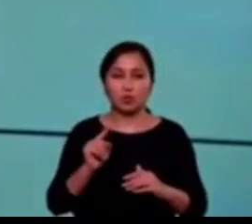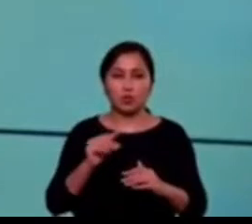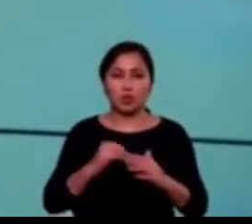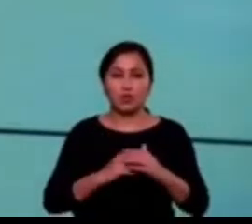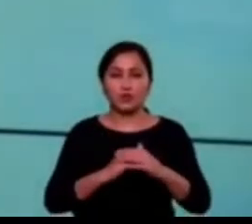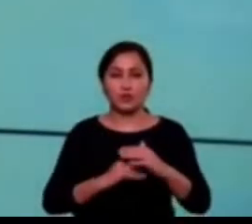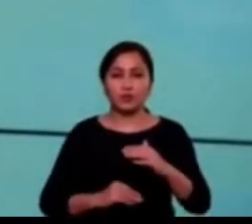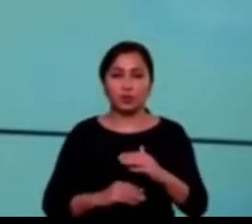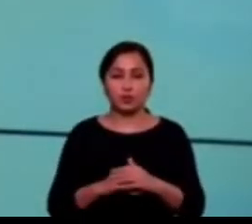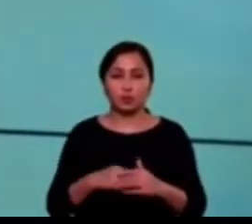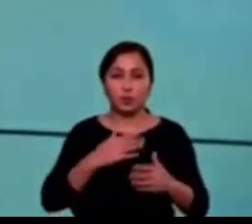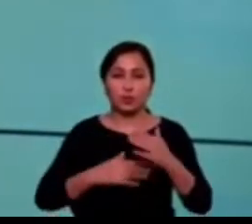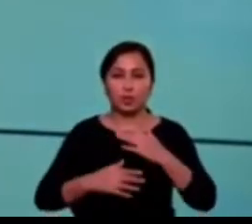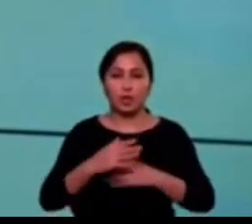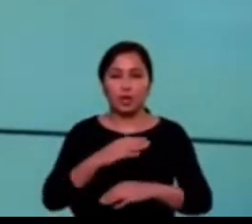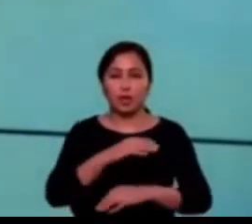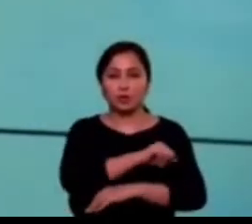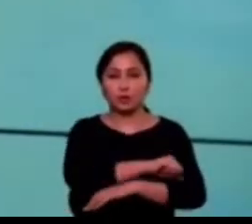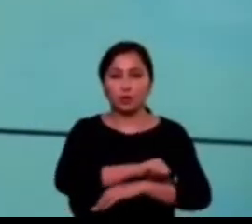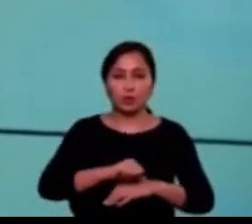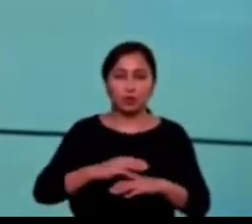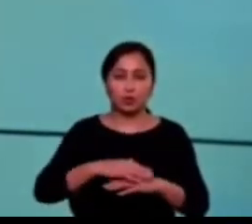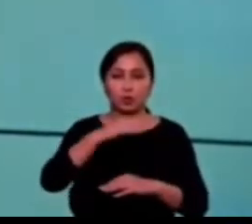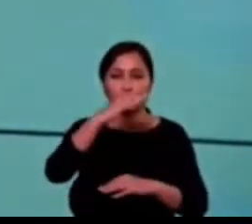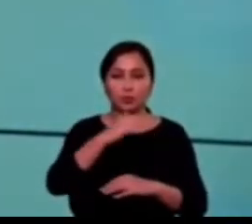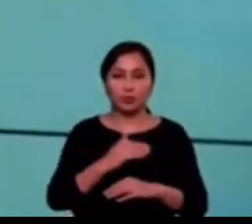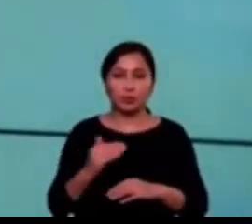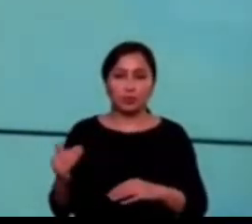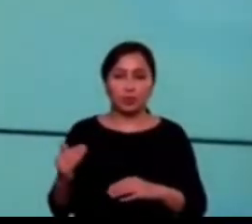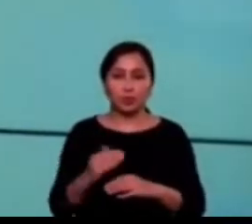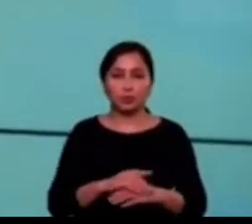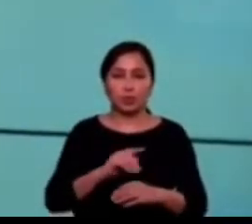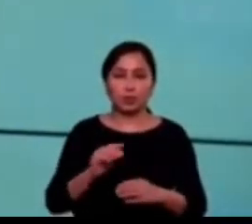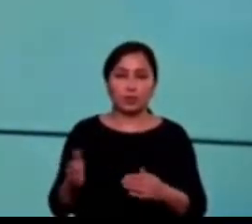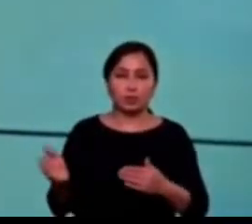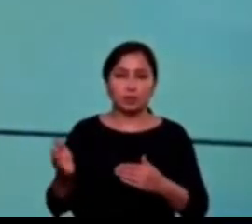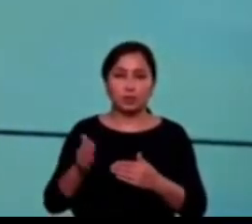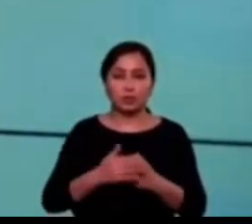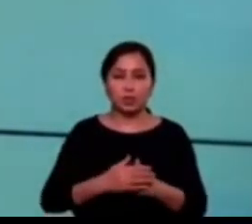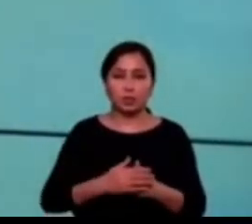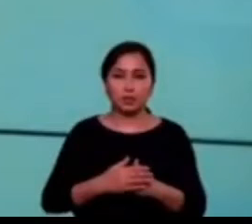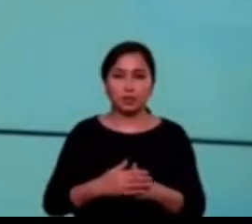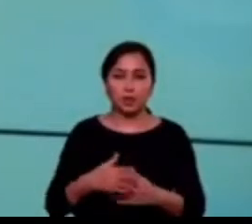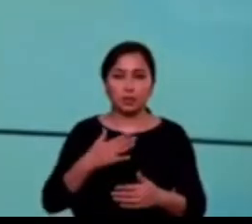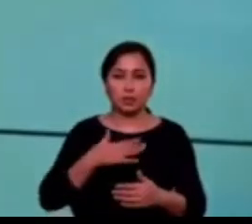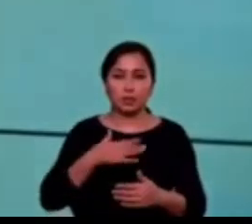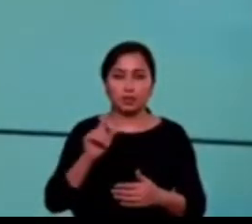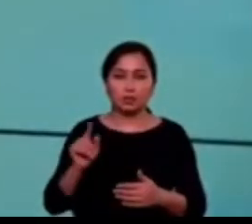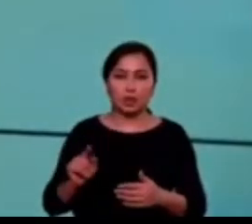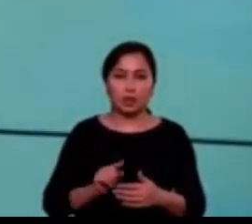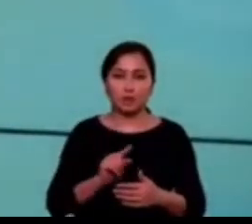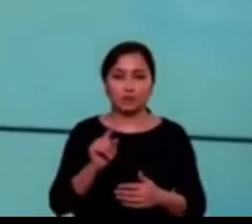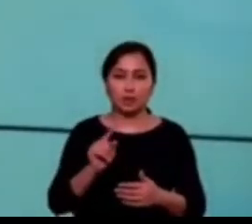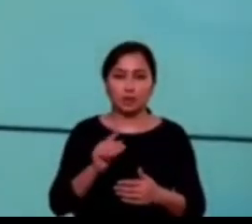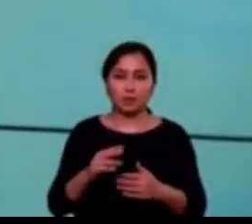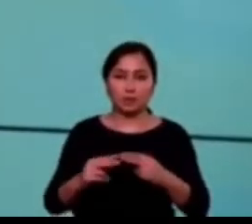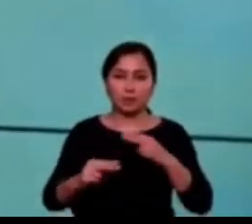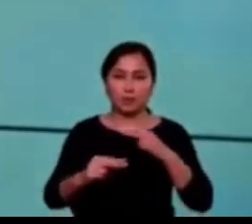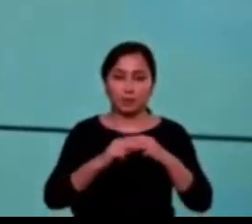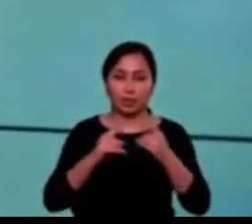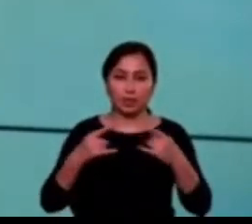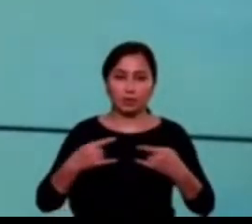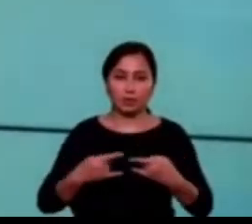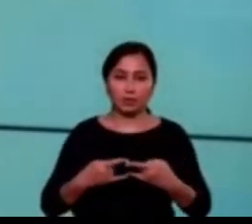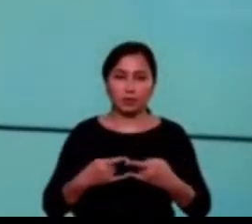внизу и ведем плавную линию вверх-вправо и закрываем наш овал. Внимательно посмотрите на